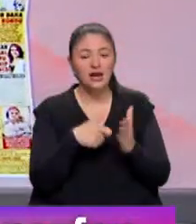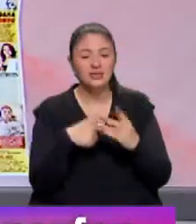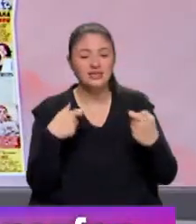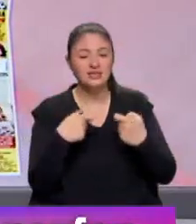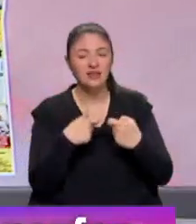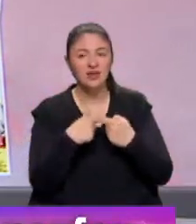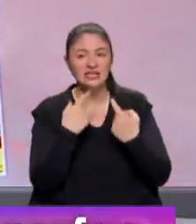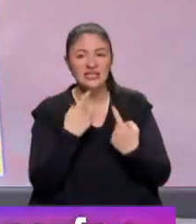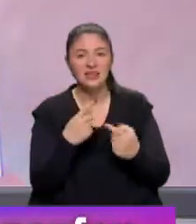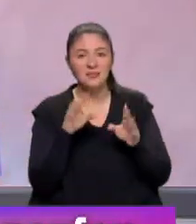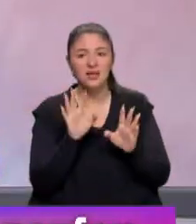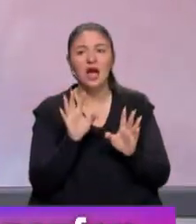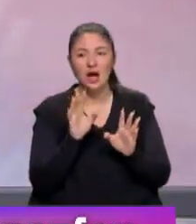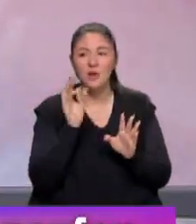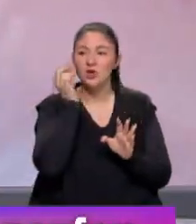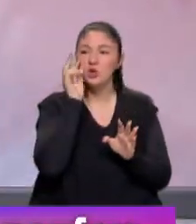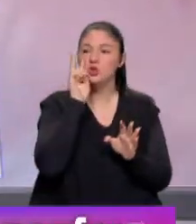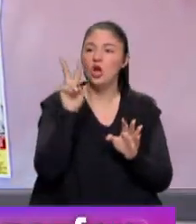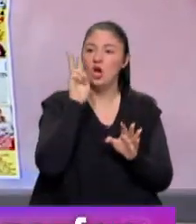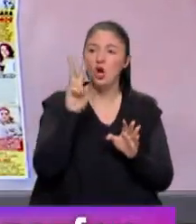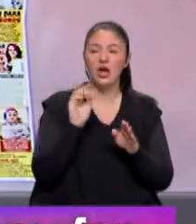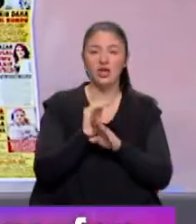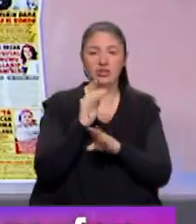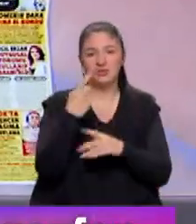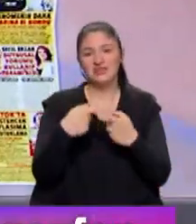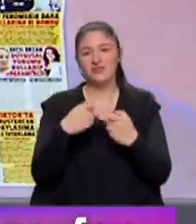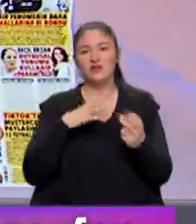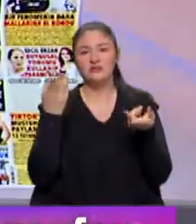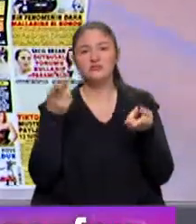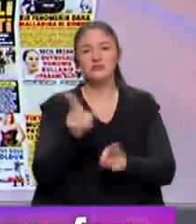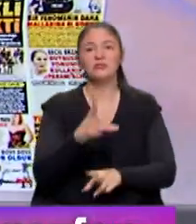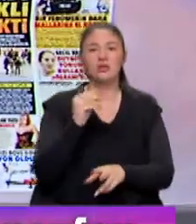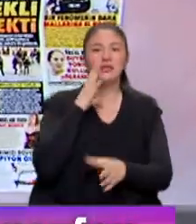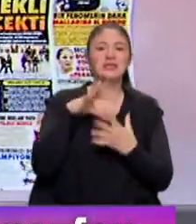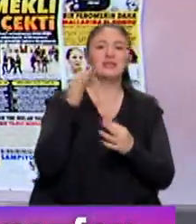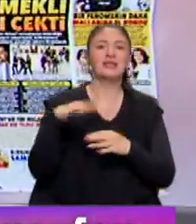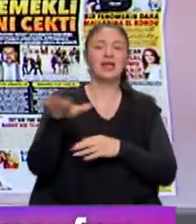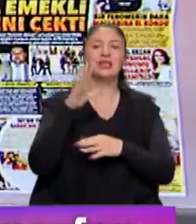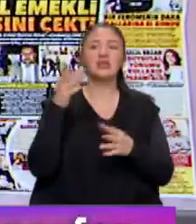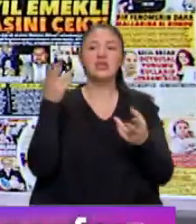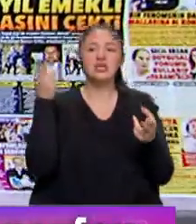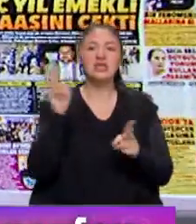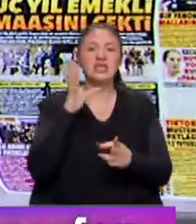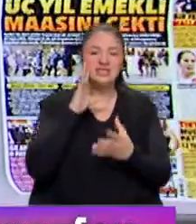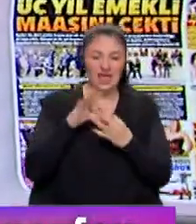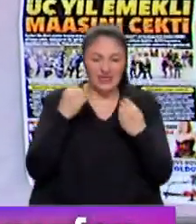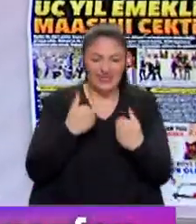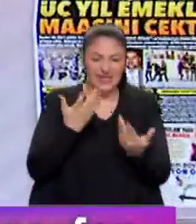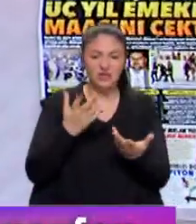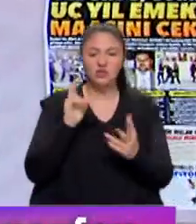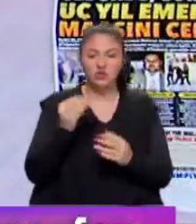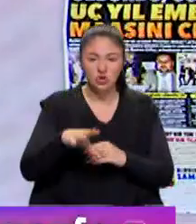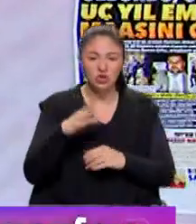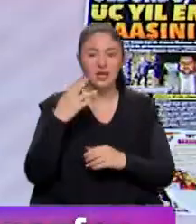savaş denmeyen ama göz göre göre yaşanan bir savaş. Katledilen insanlar, katledilen insanlık, çocuklar,